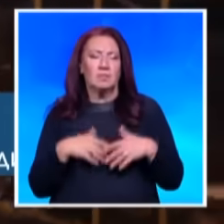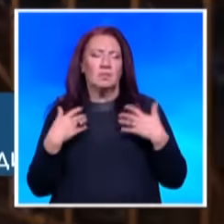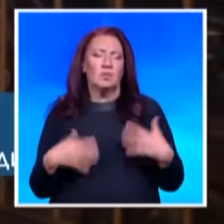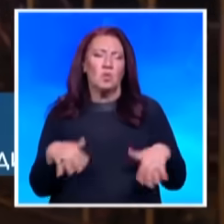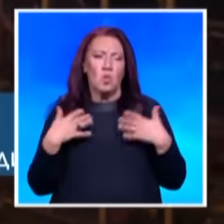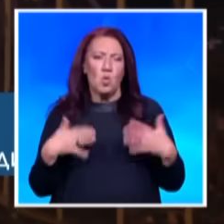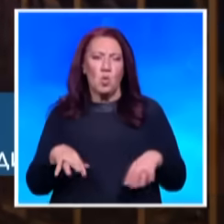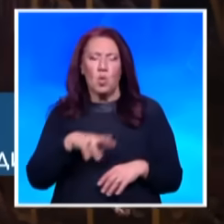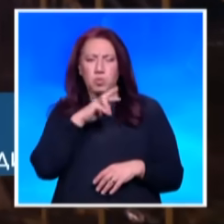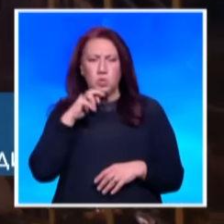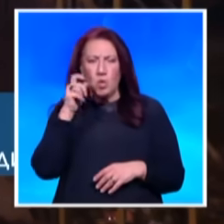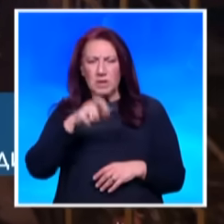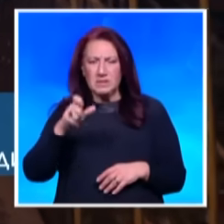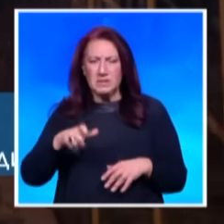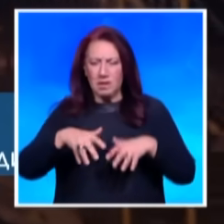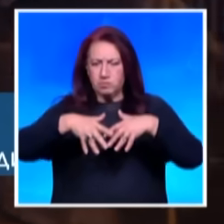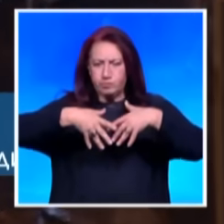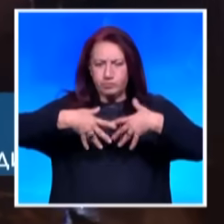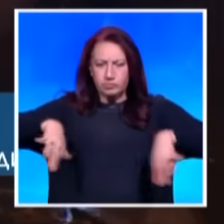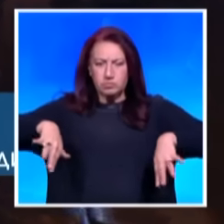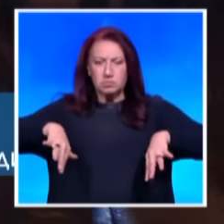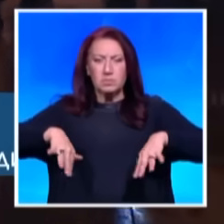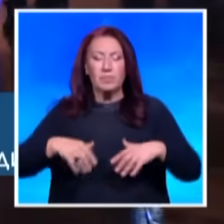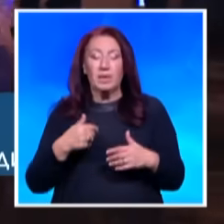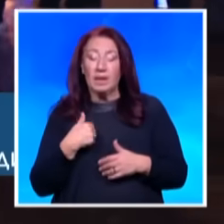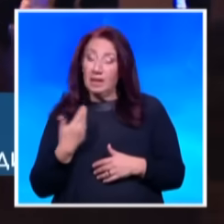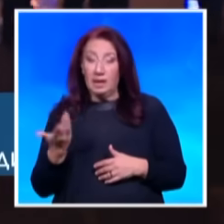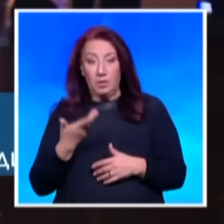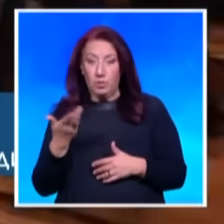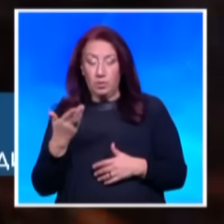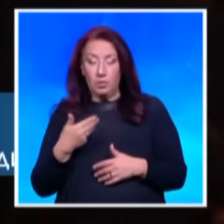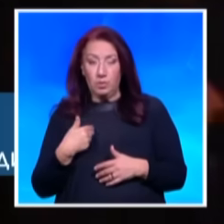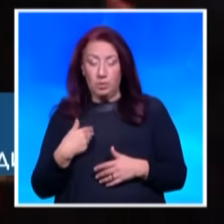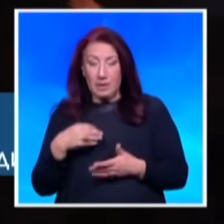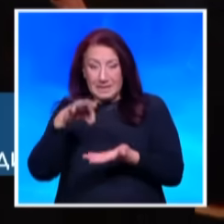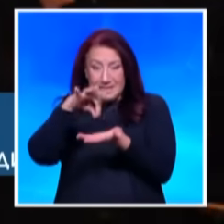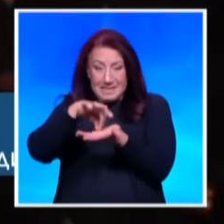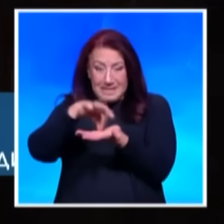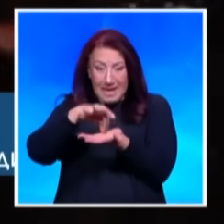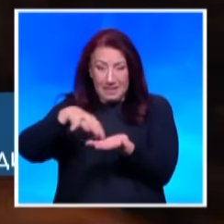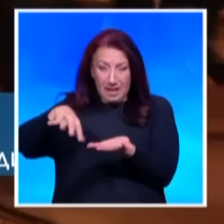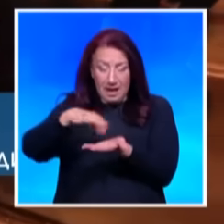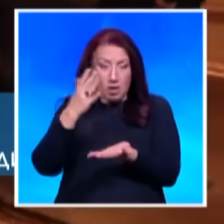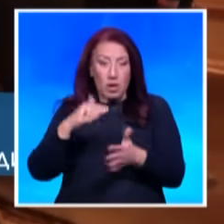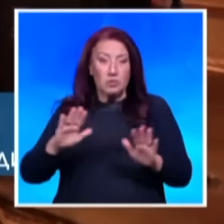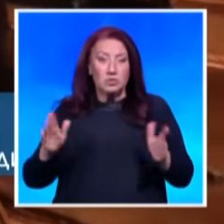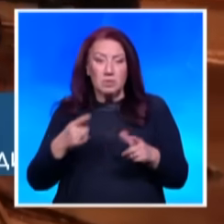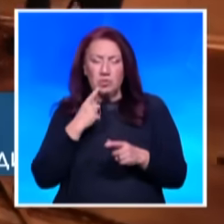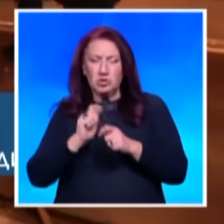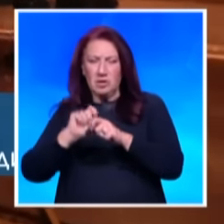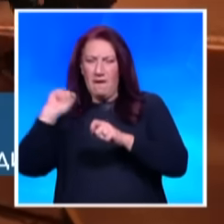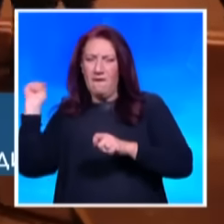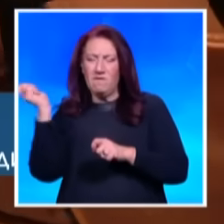присъствие продължава да има и тук. Ние бяхме с Пепи Джанаваро в окото на бурята, така да го кажем, когато започнаха да хвърчат